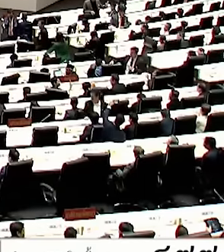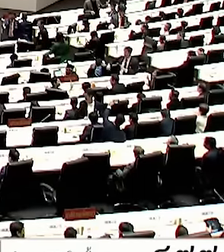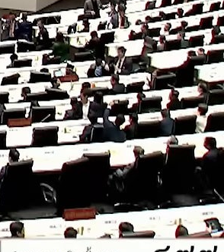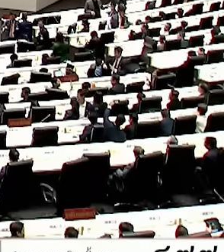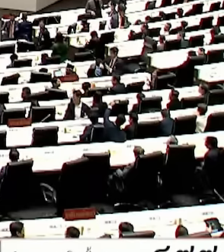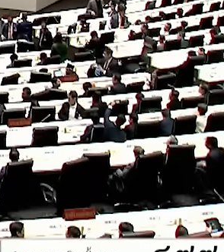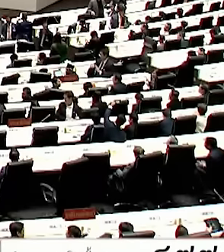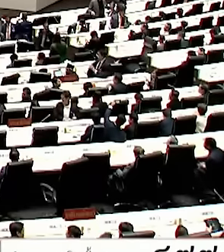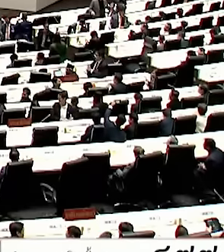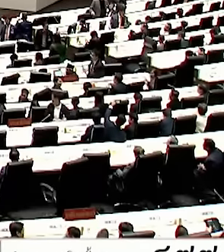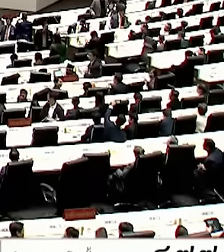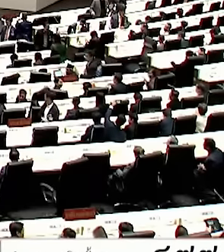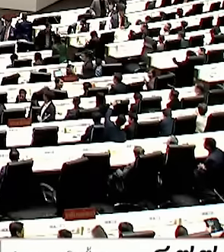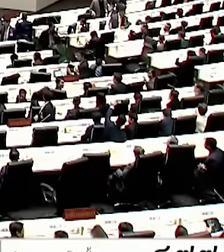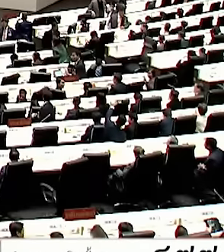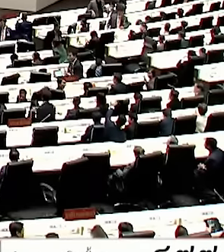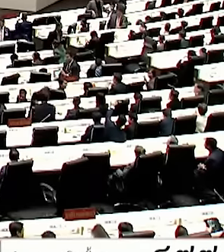ไม่เห็ด้วยครั